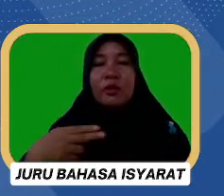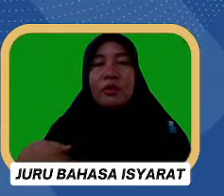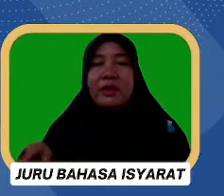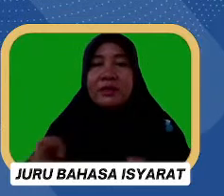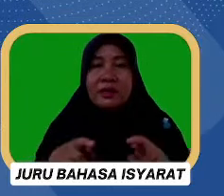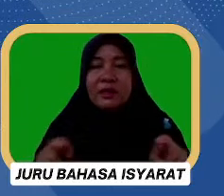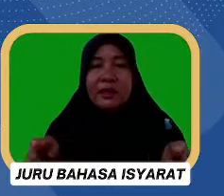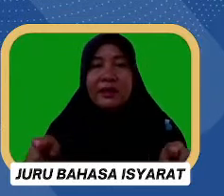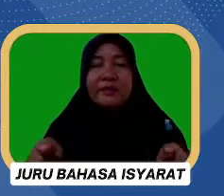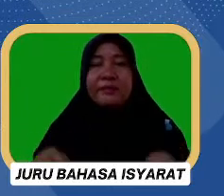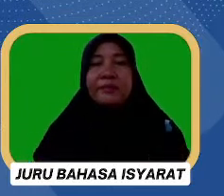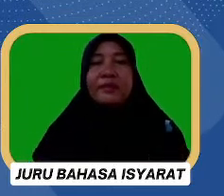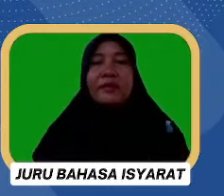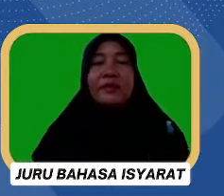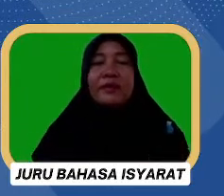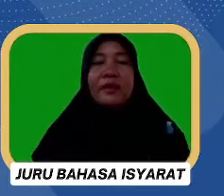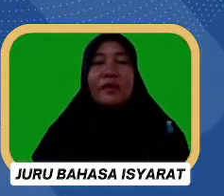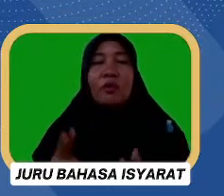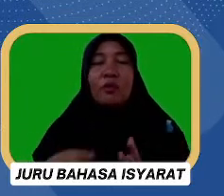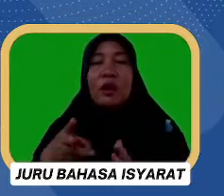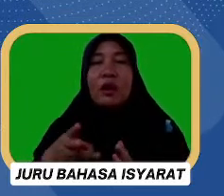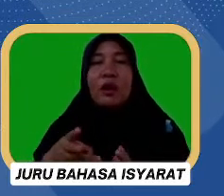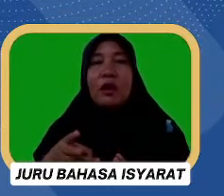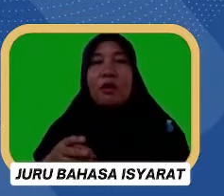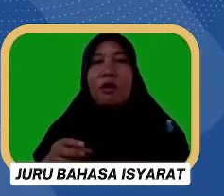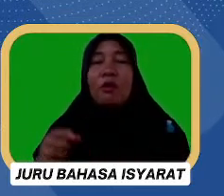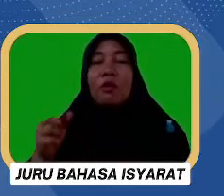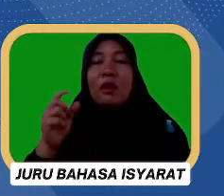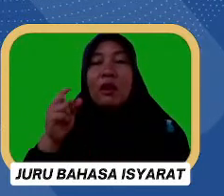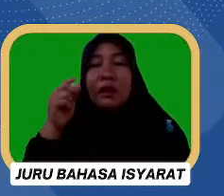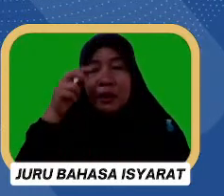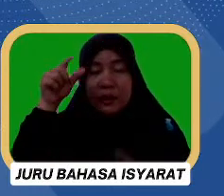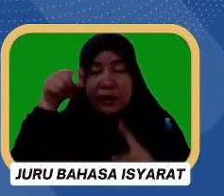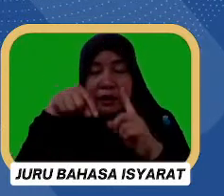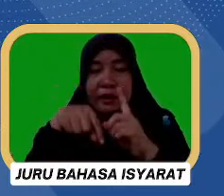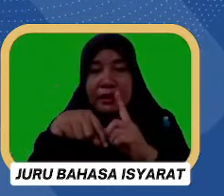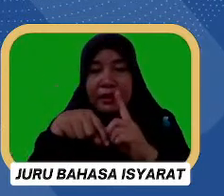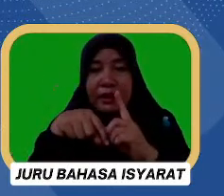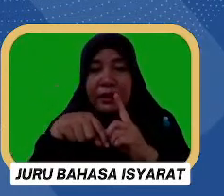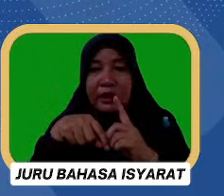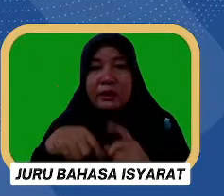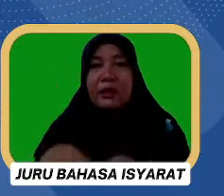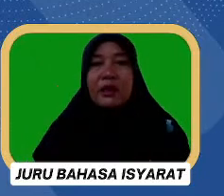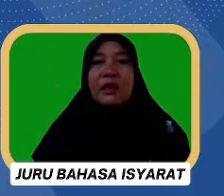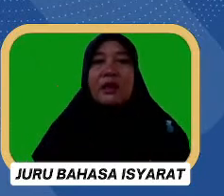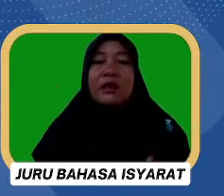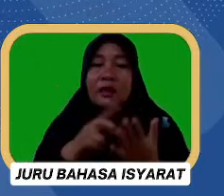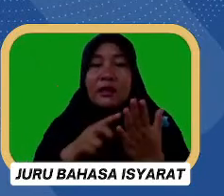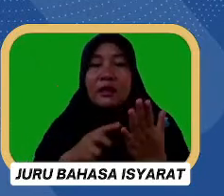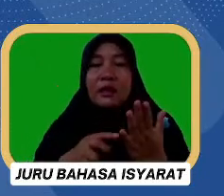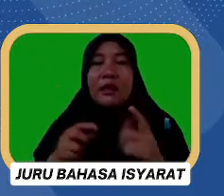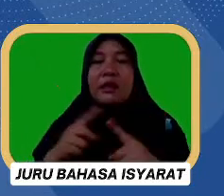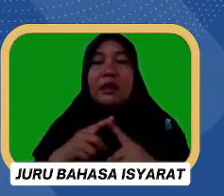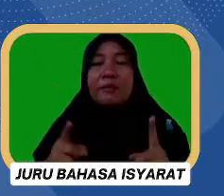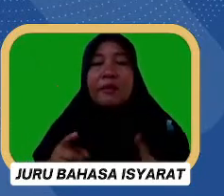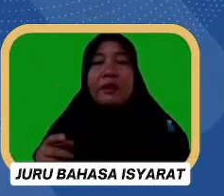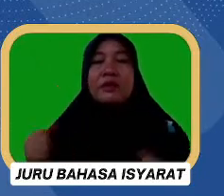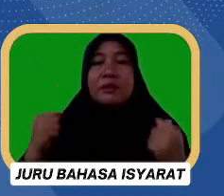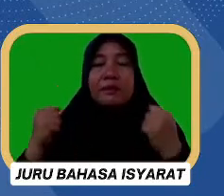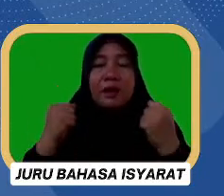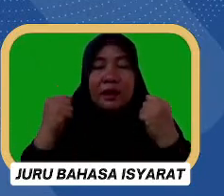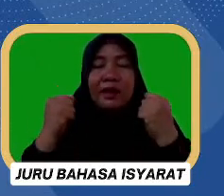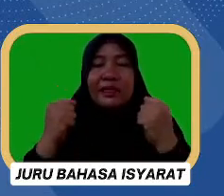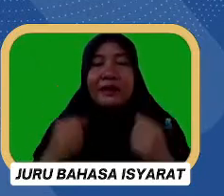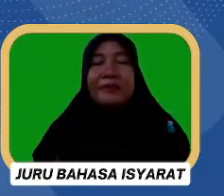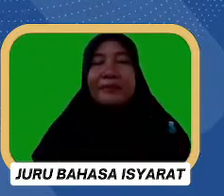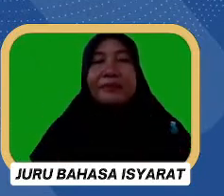virtual, tetapi saya yakin semangat nasionalisme sampai semu di hati para teman-teman sekalian. Dan selanjutnya,